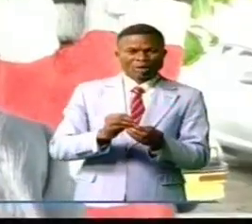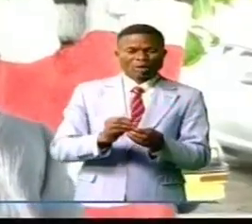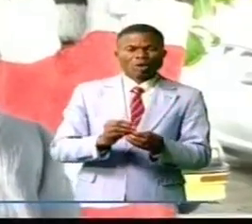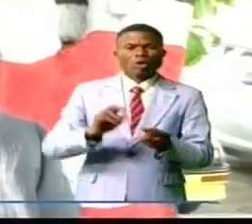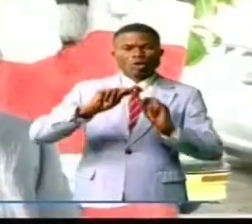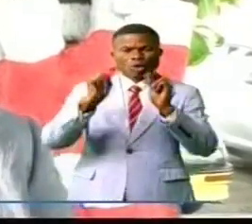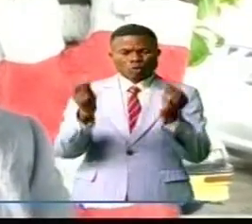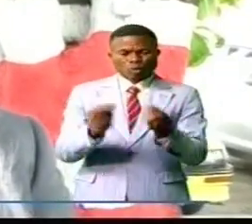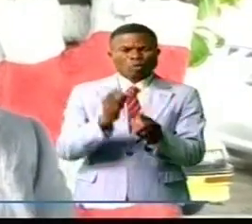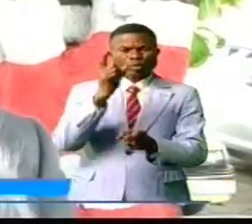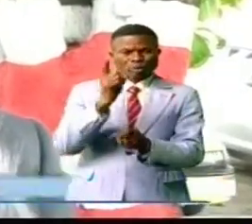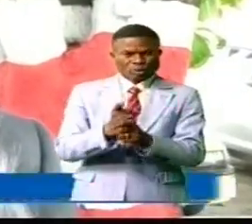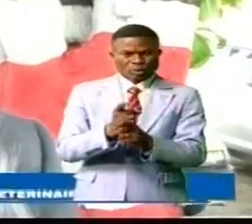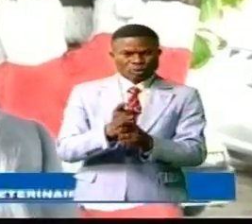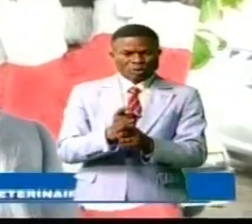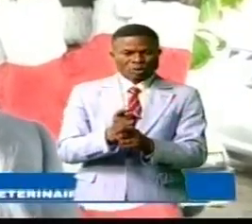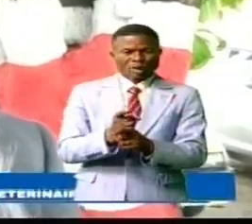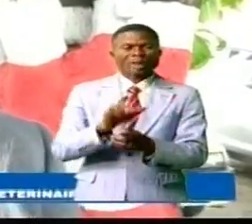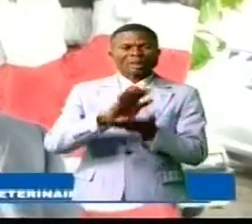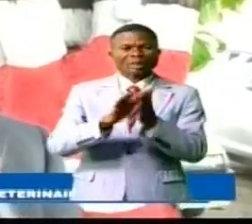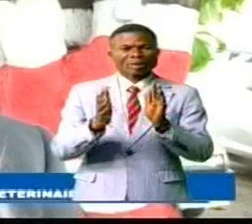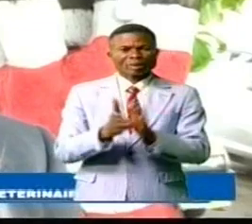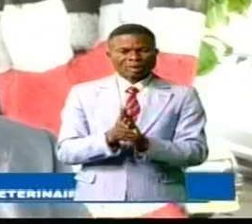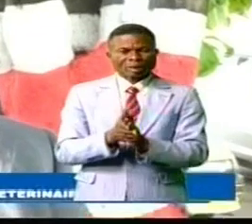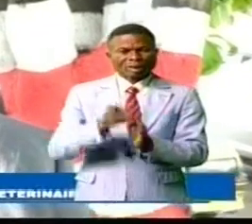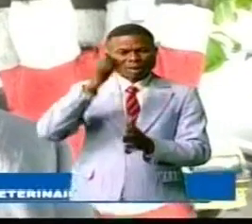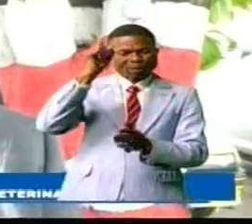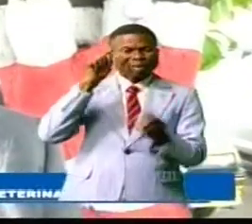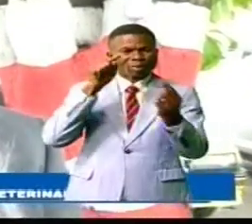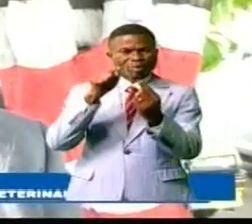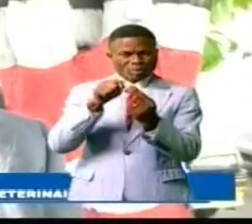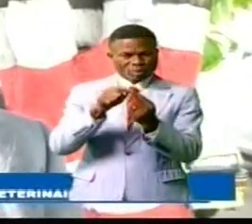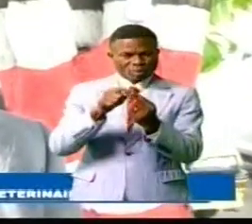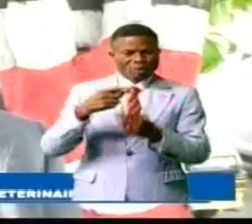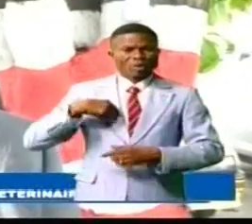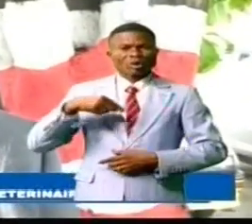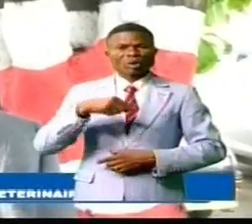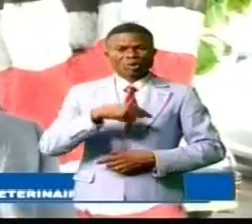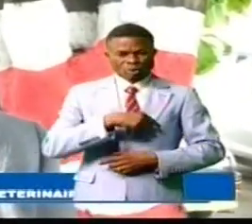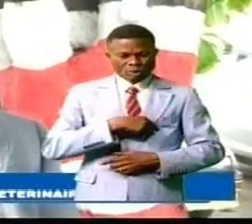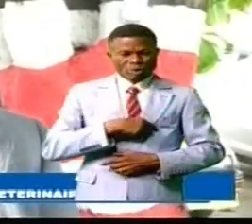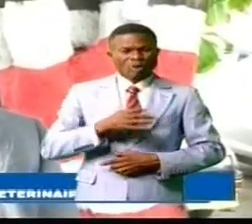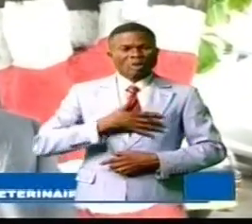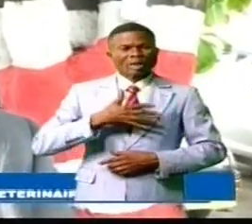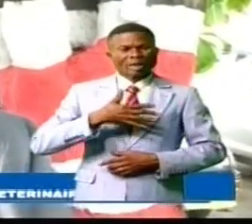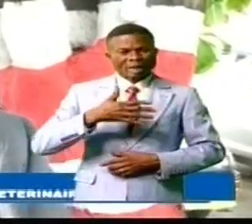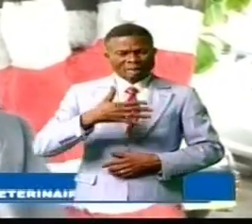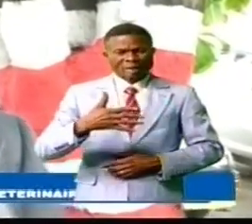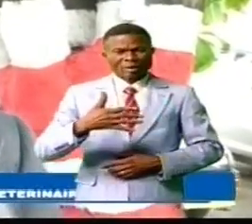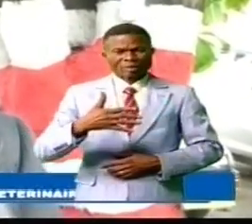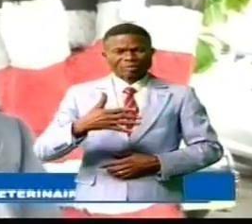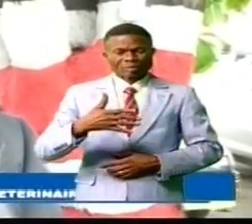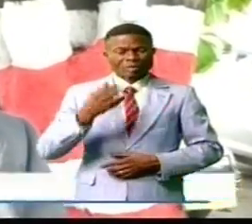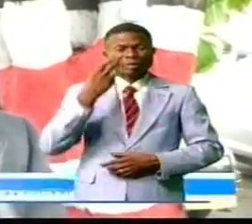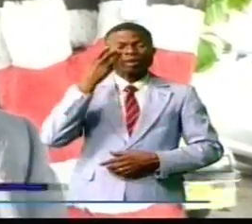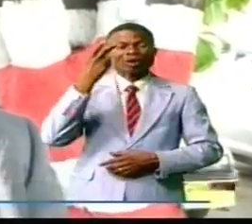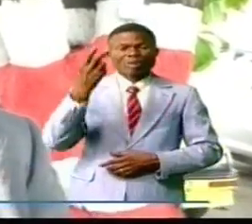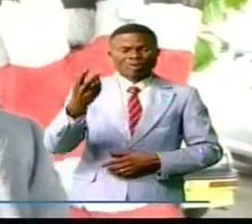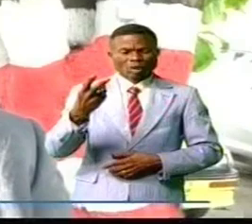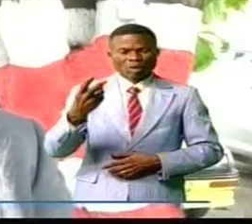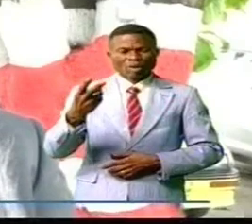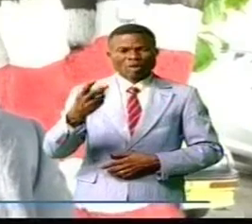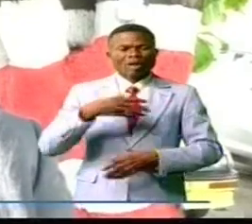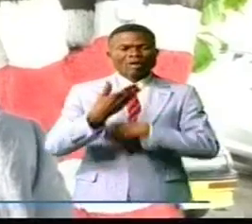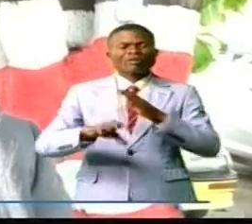organes statutaires et donc ça va être un des premiers objectifs. Nous allons essayer de voir